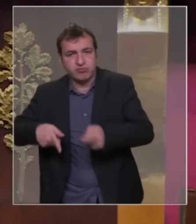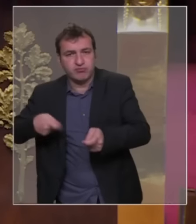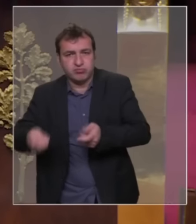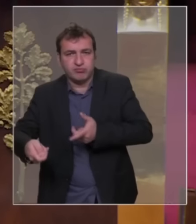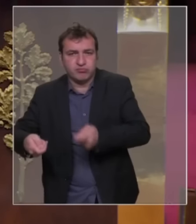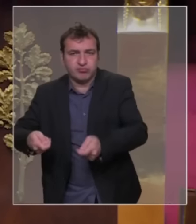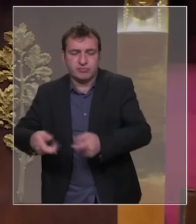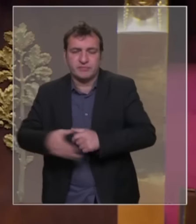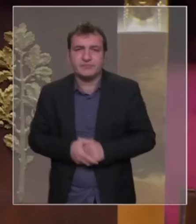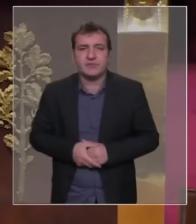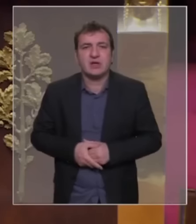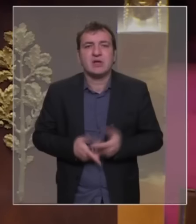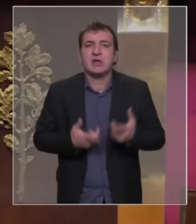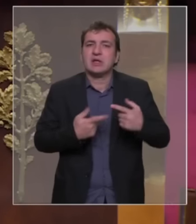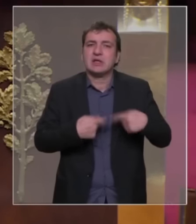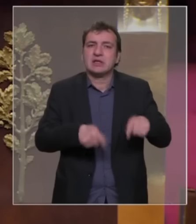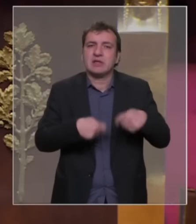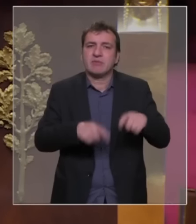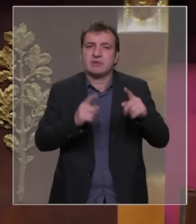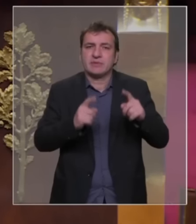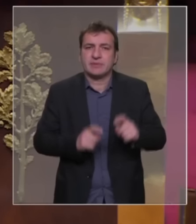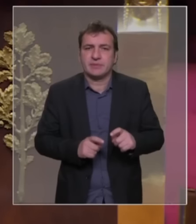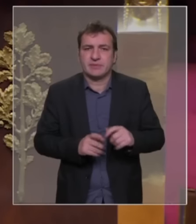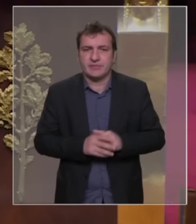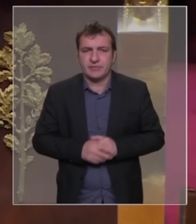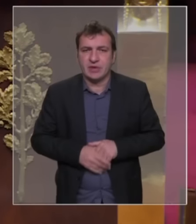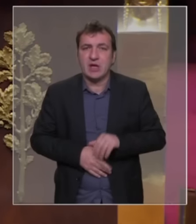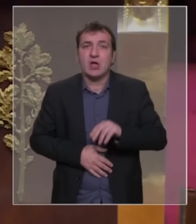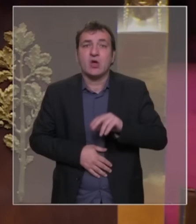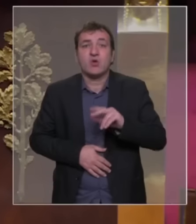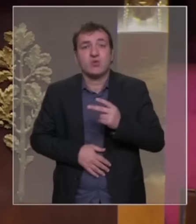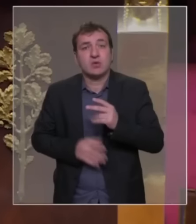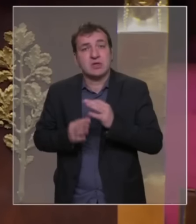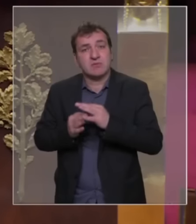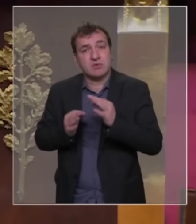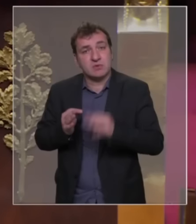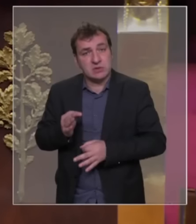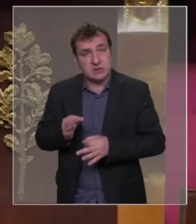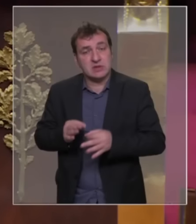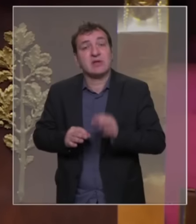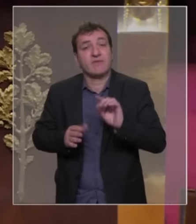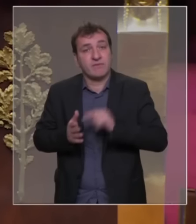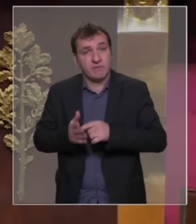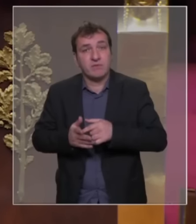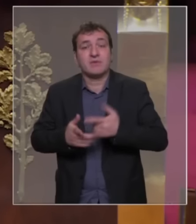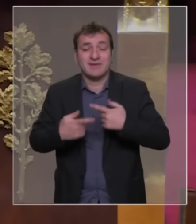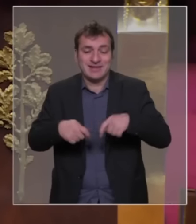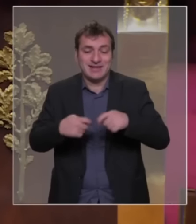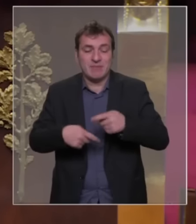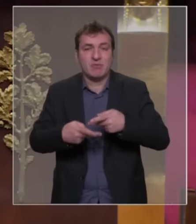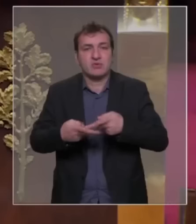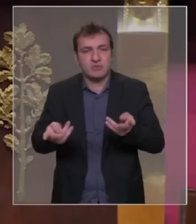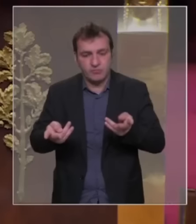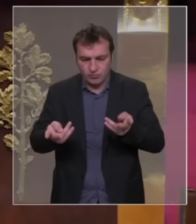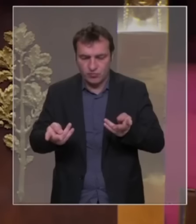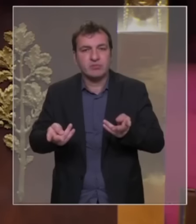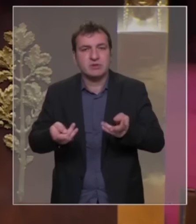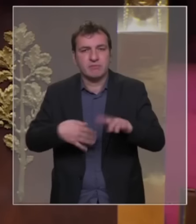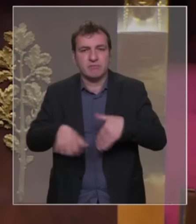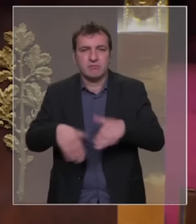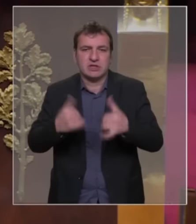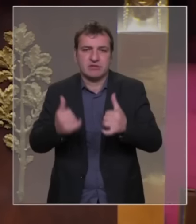Réduction de la dépense. Le deuxième remède, c'est l'efficacité de la dépense publique. Nous sommes champions des dépenses publiques, mais